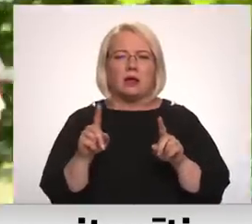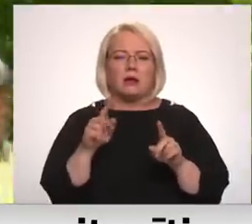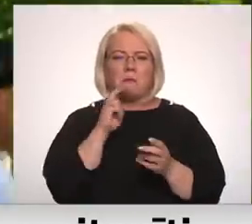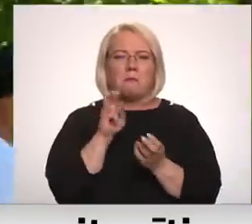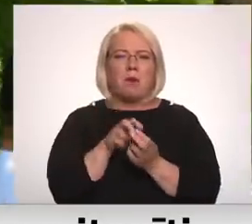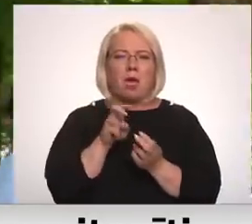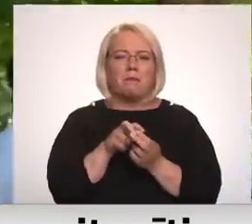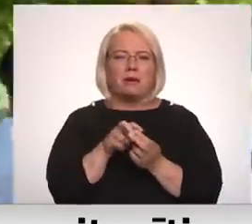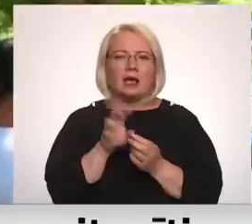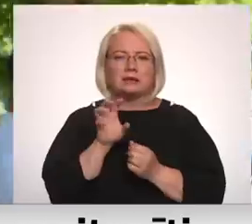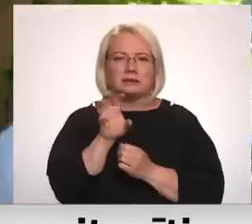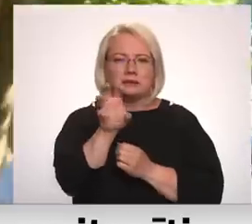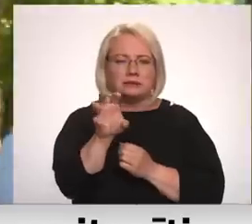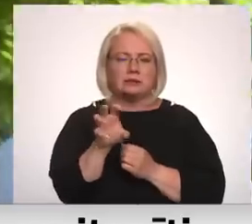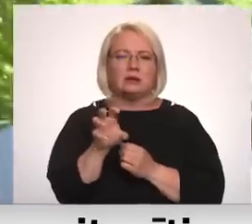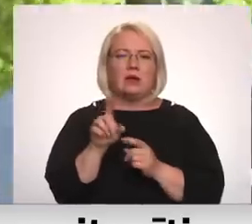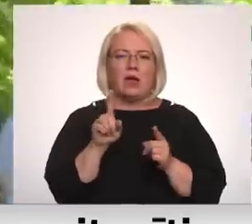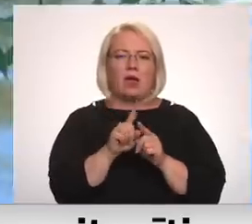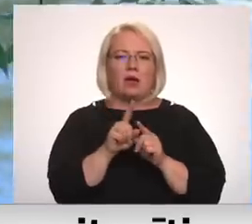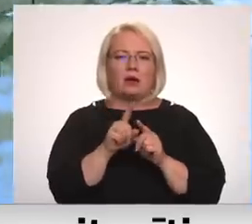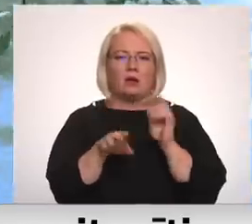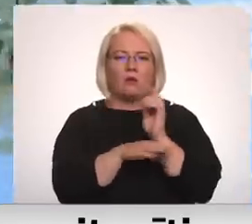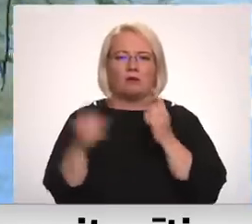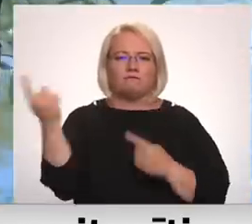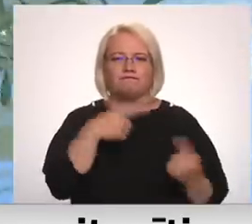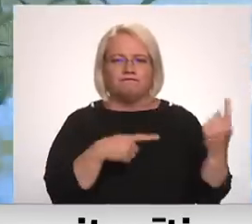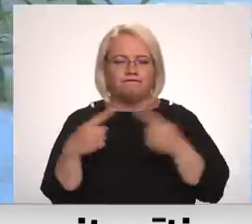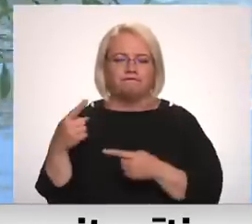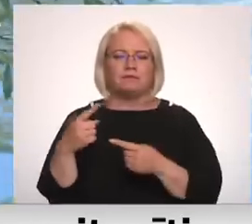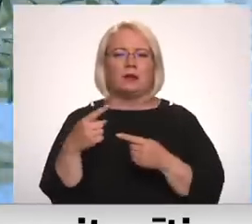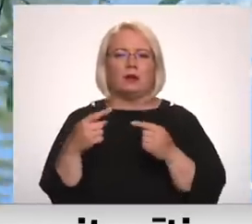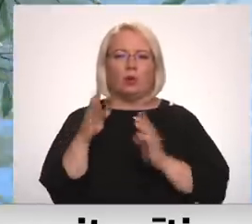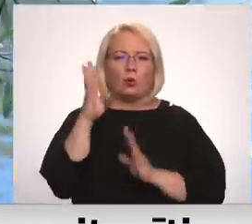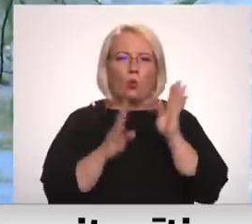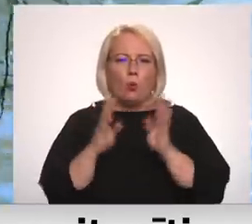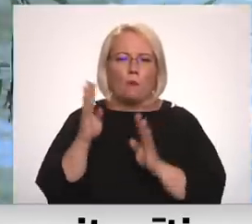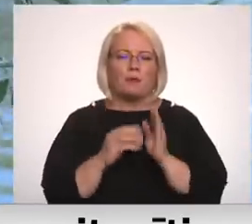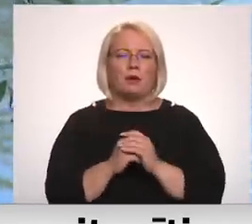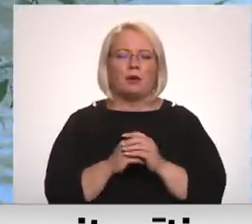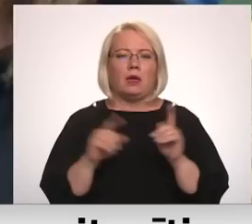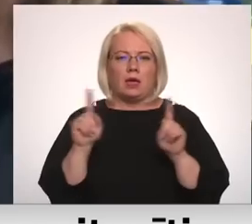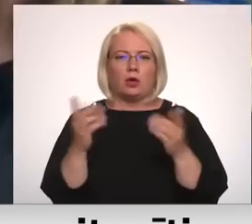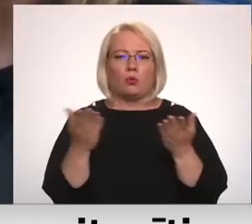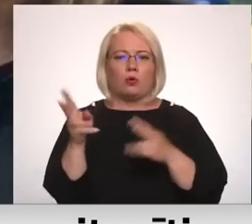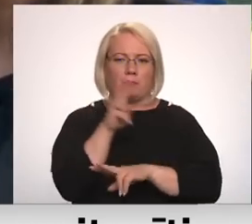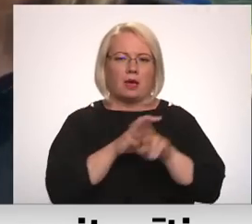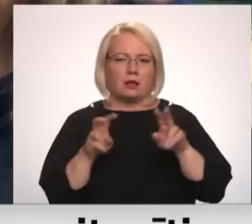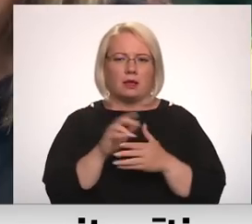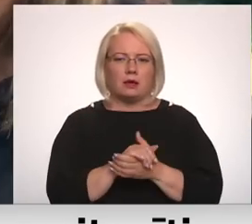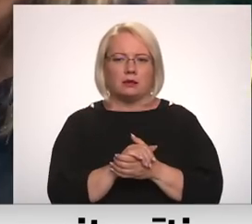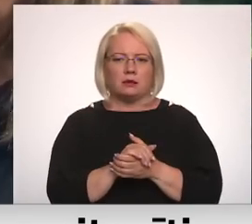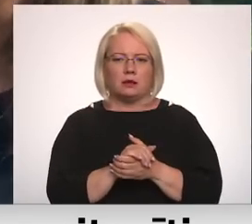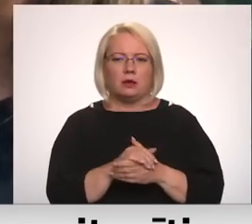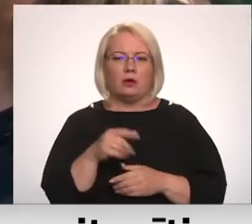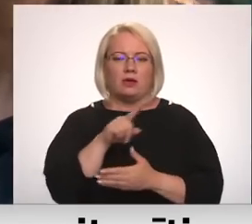bebru sastrādāti, tad dūkstājs, krūmi. Nu, Ir kur meklē. Cik tāds bērns tālu var